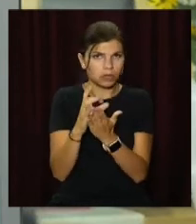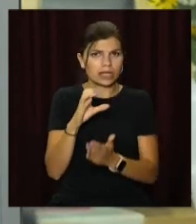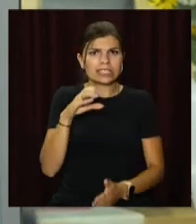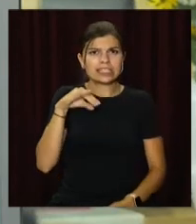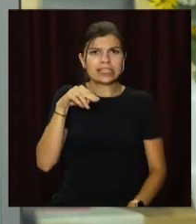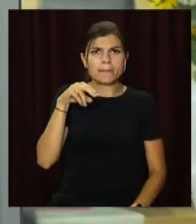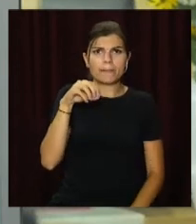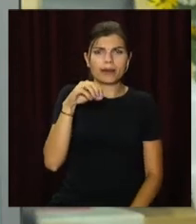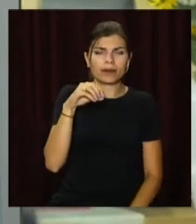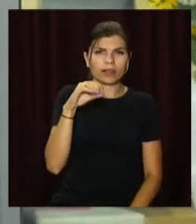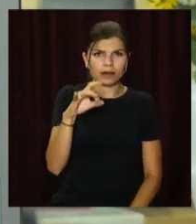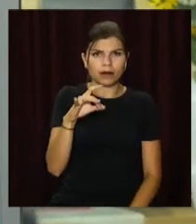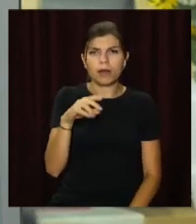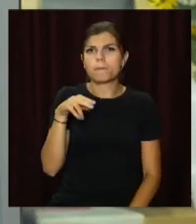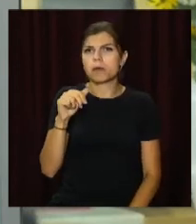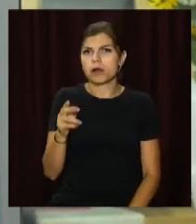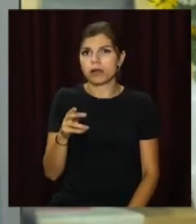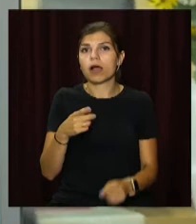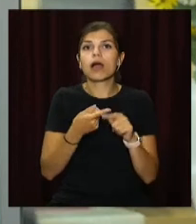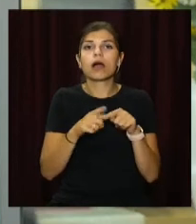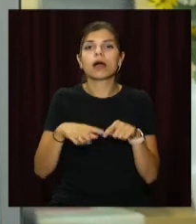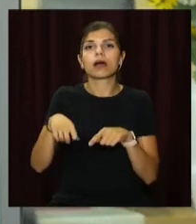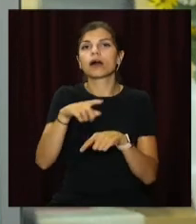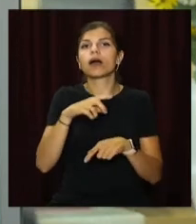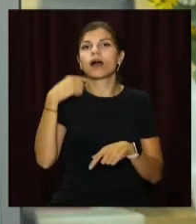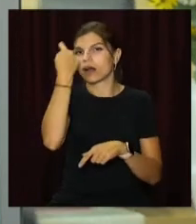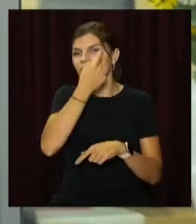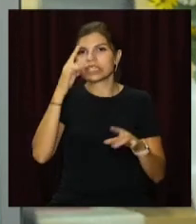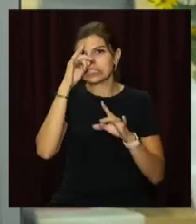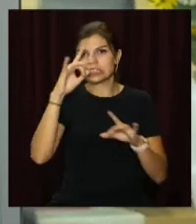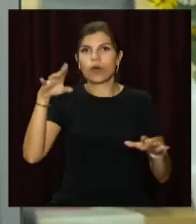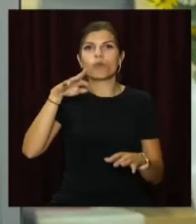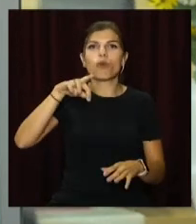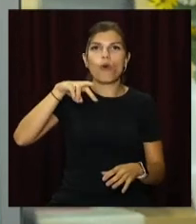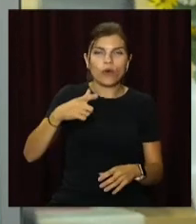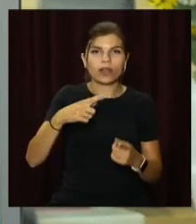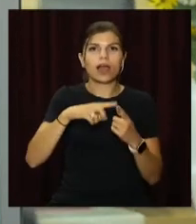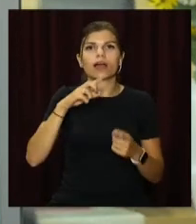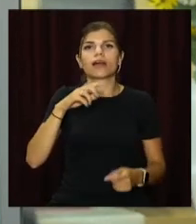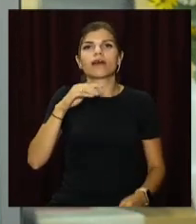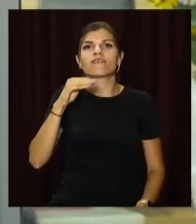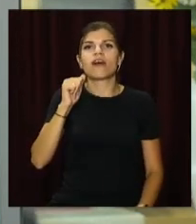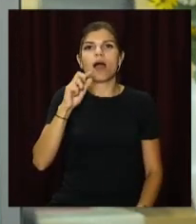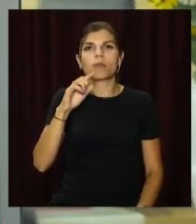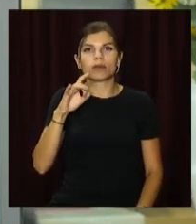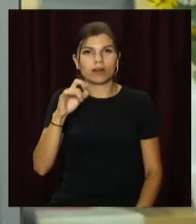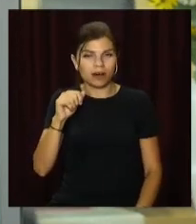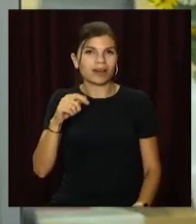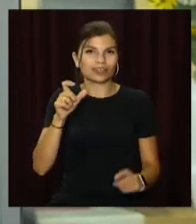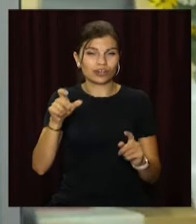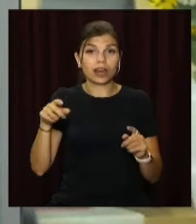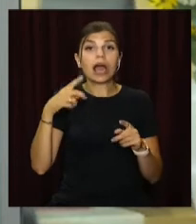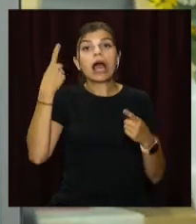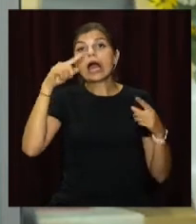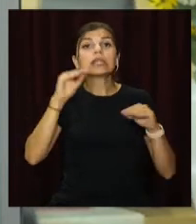міста, які виражають емоції. Серед персонажів – Павло Нірінберг, Олександр Поль, Олена Блаватська, Андрій Фабер та інші. Дизайн